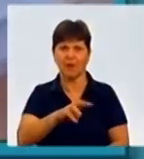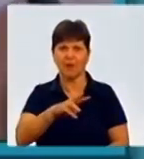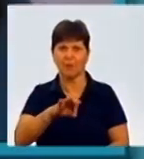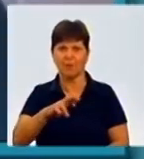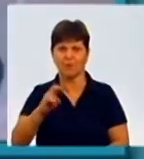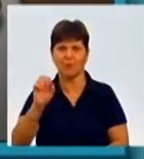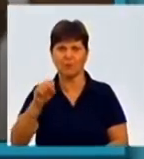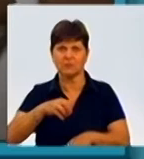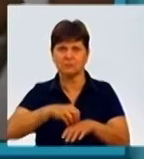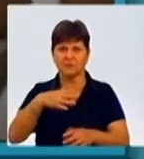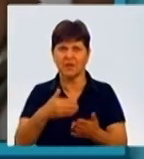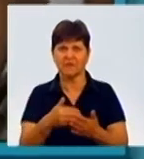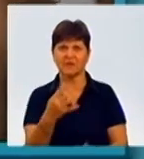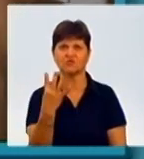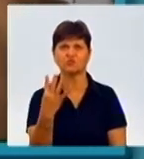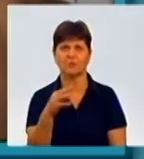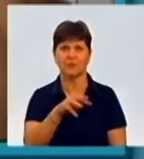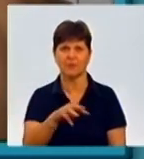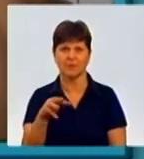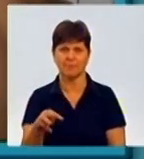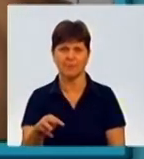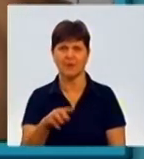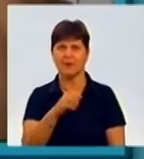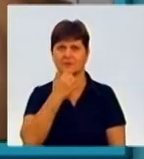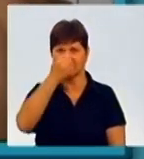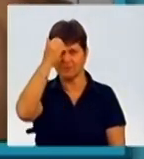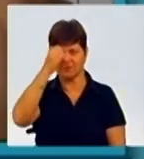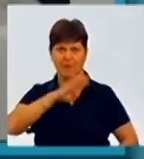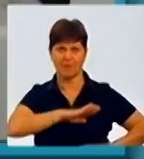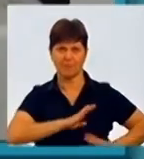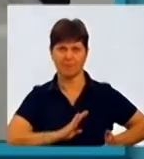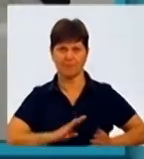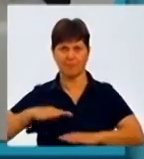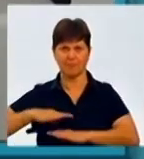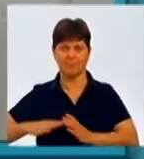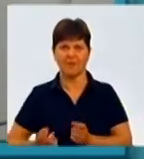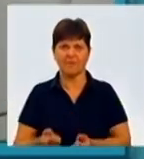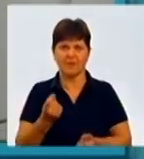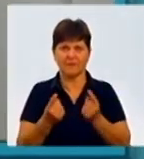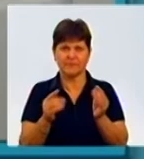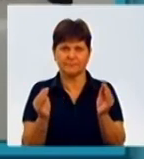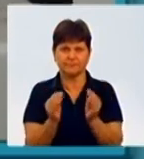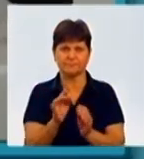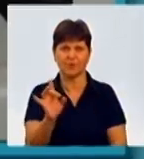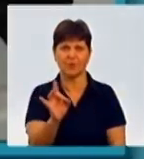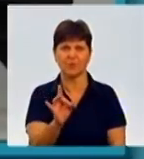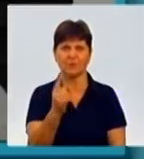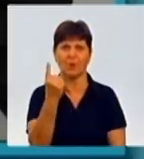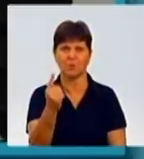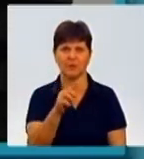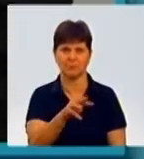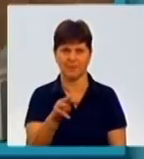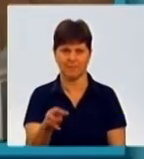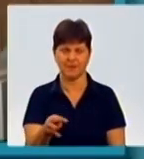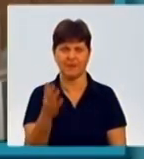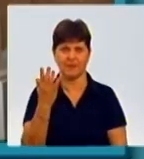пухлину від 4 мм, а завдяки мамографії вдається виявити ущільнення розміром в 1 мм.